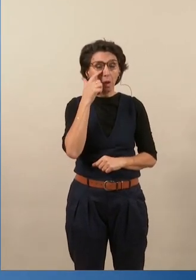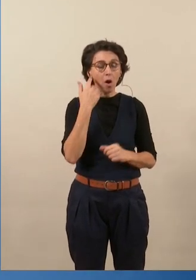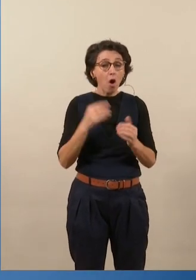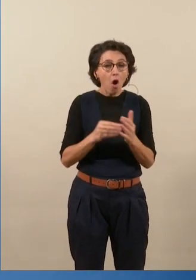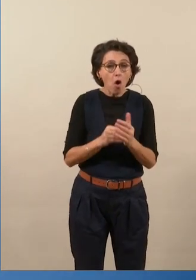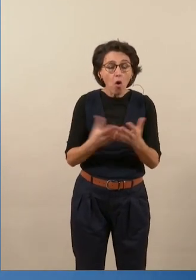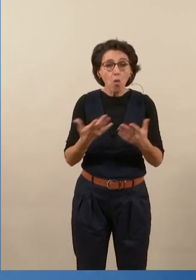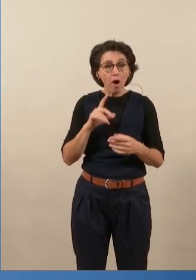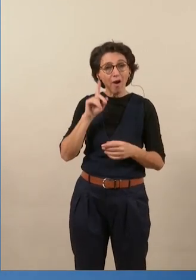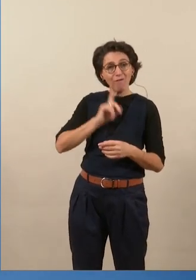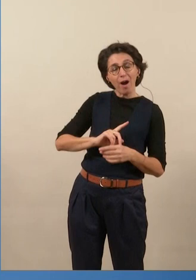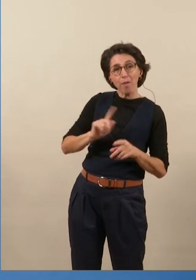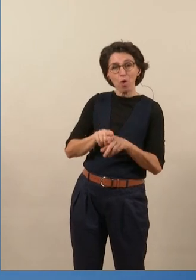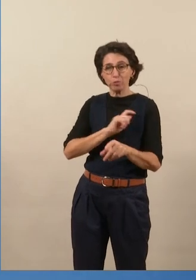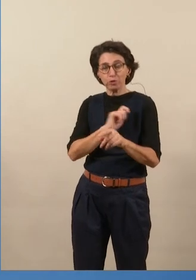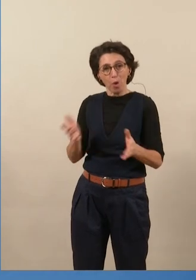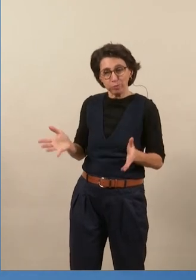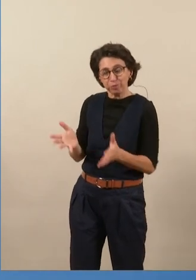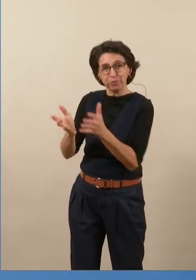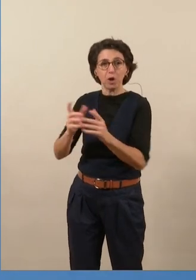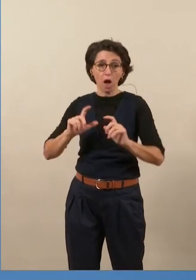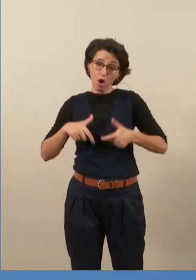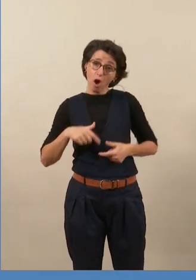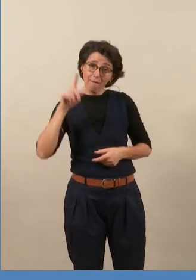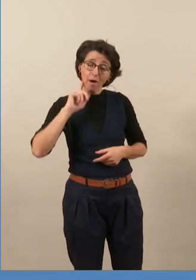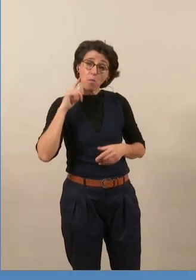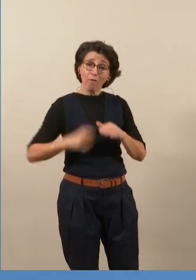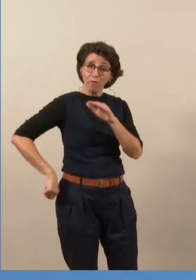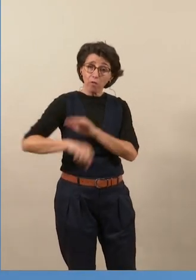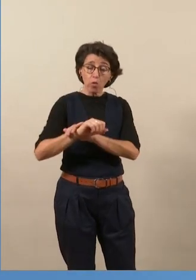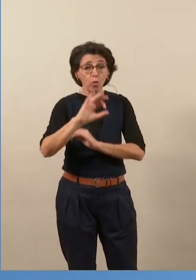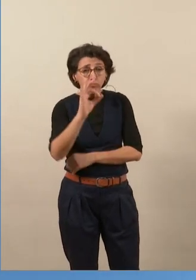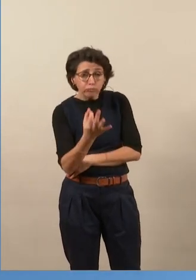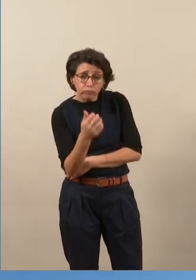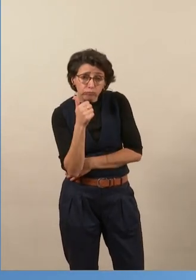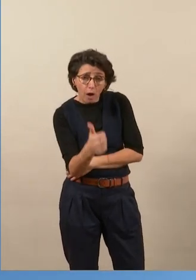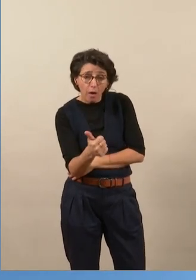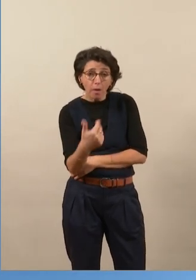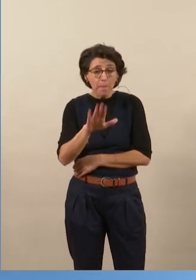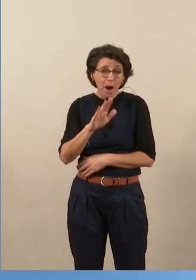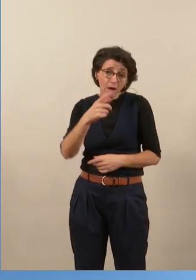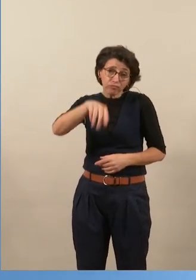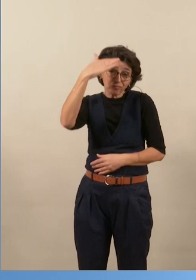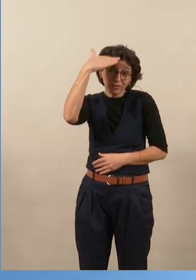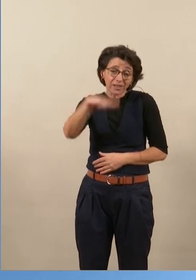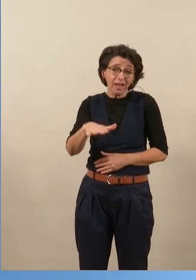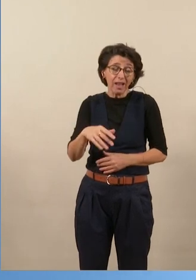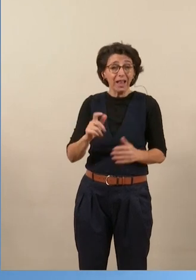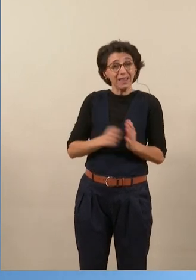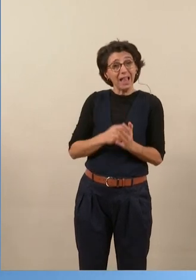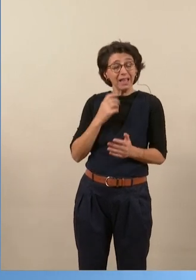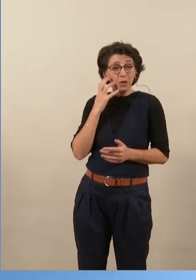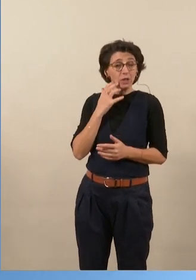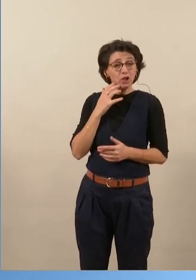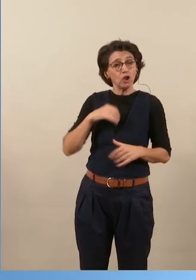notamment en développant l'école féminine de football c'est bien mais vous n'êtes pas sans ignorer que dès l'adolescence certaines jeunes filles sont tenues de